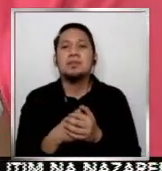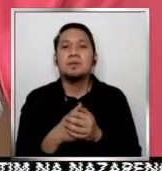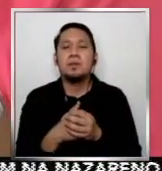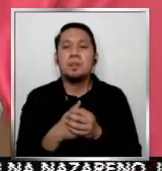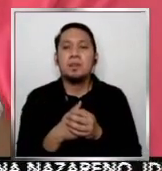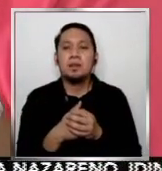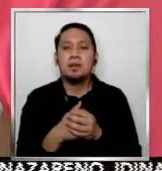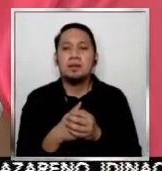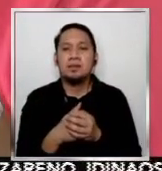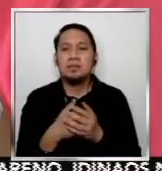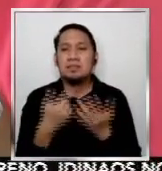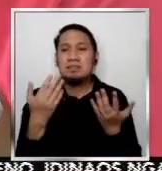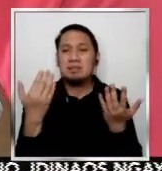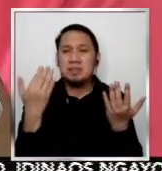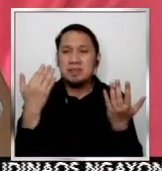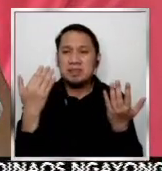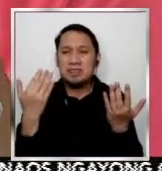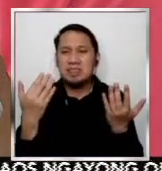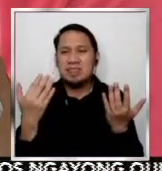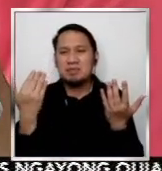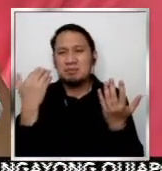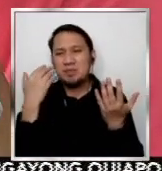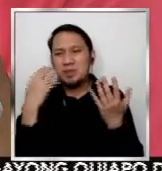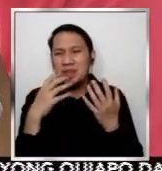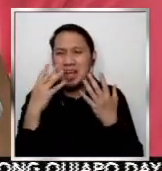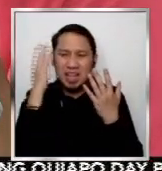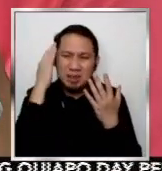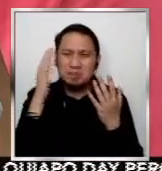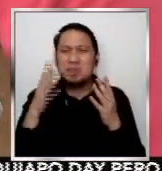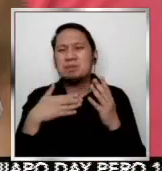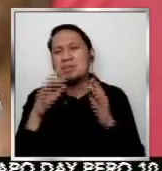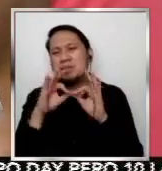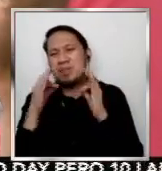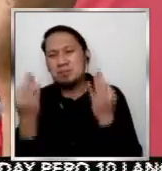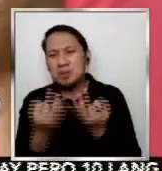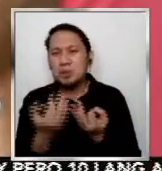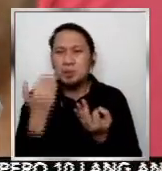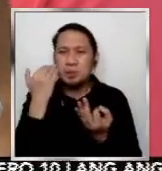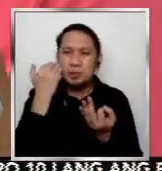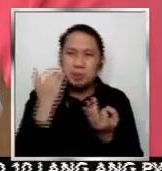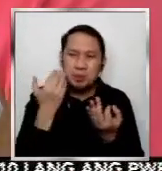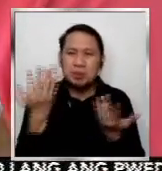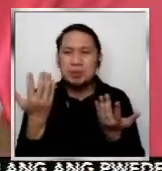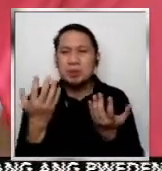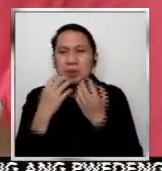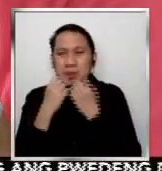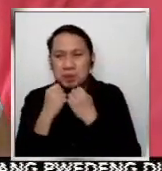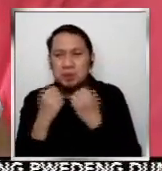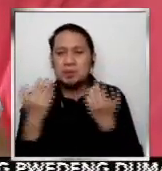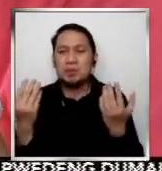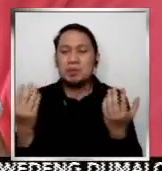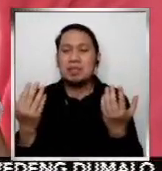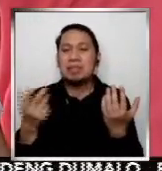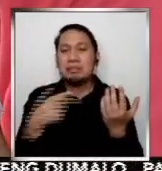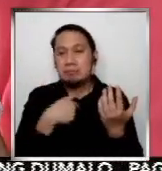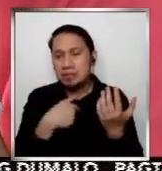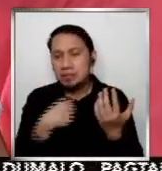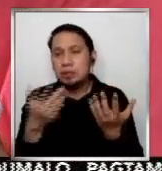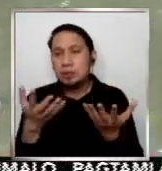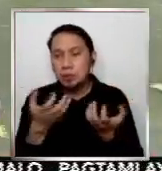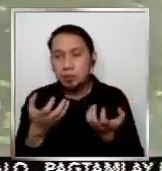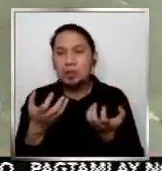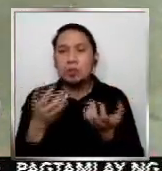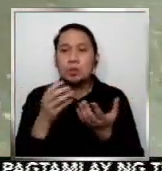kinakapos ako at naisip ko kinakapos din ang pamilya ko. Di ba doon na lang ako, makauwi lang ako para matulungan ka rin